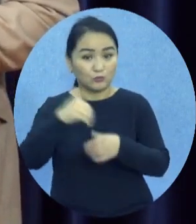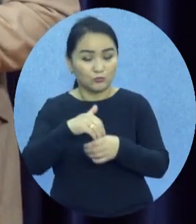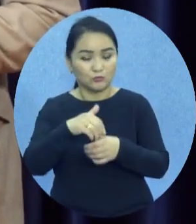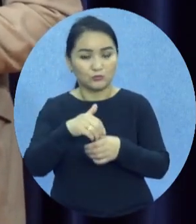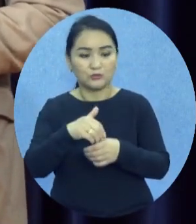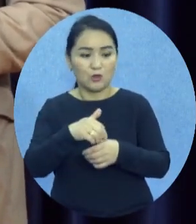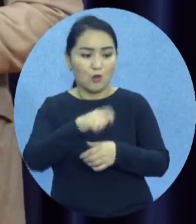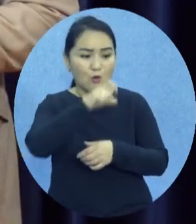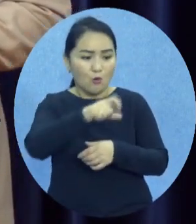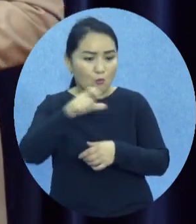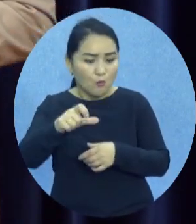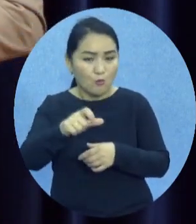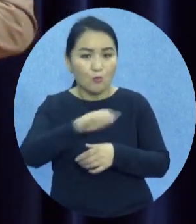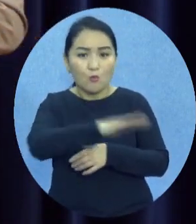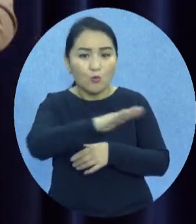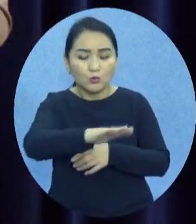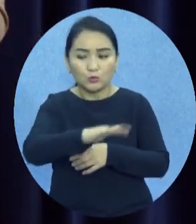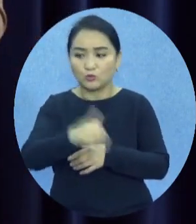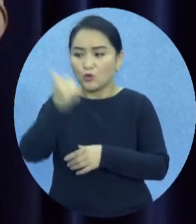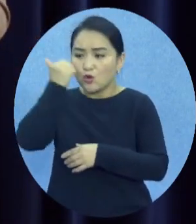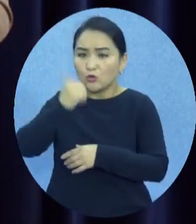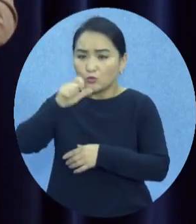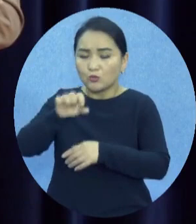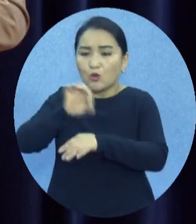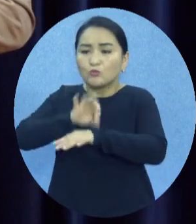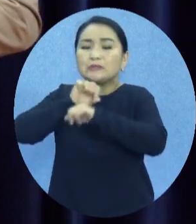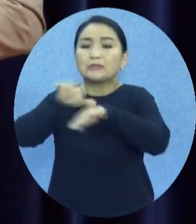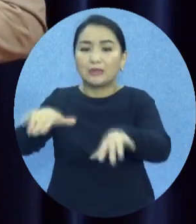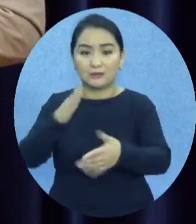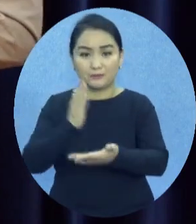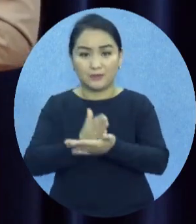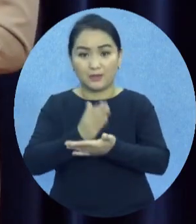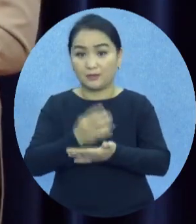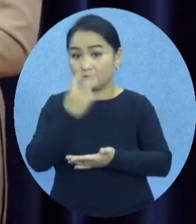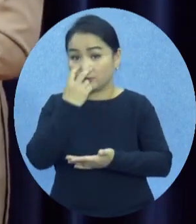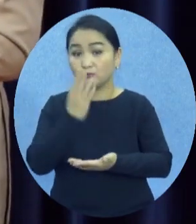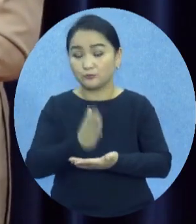бол халдварыг авчир тарааж байгаа ийм дүр зургууд бол байгаад байна.